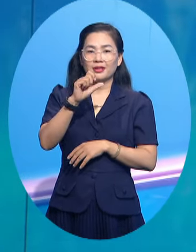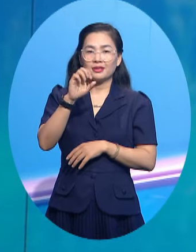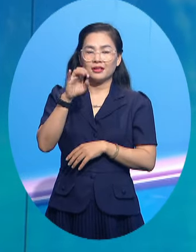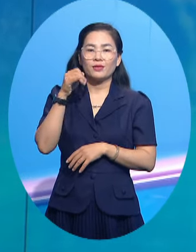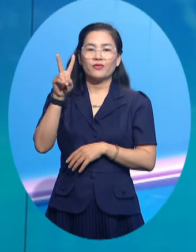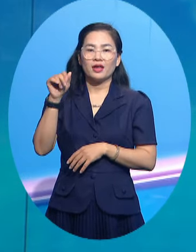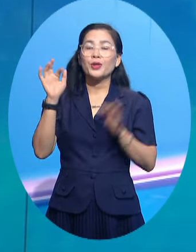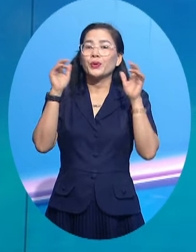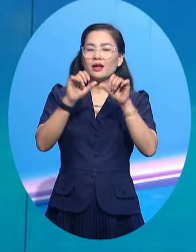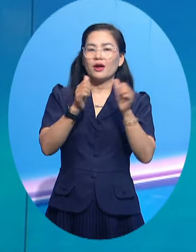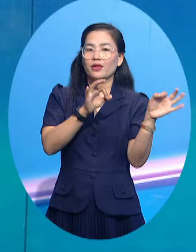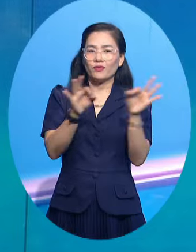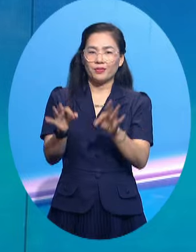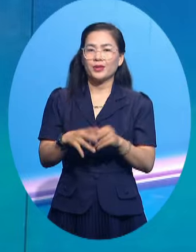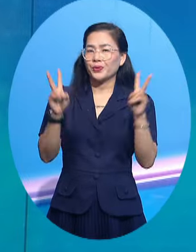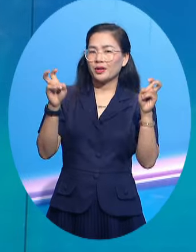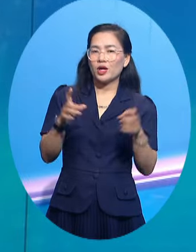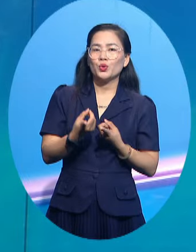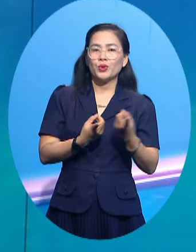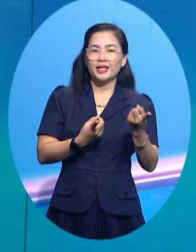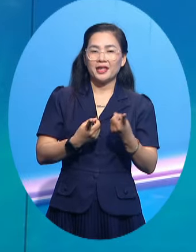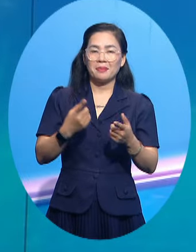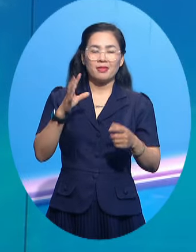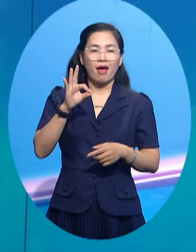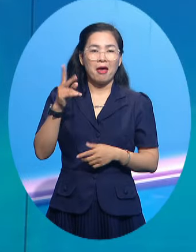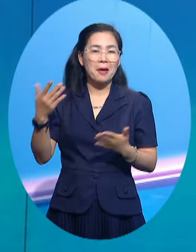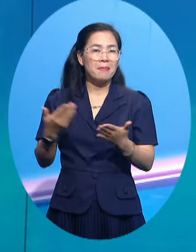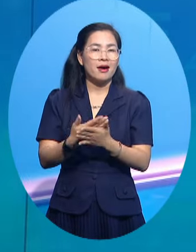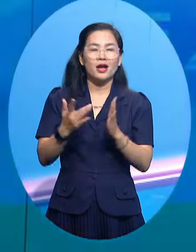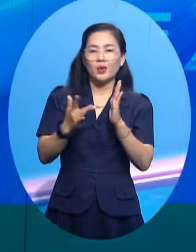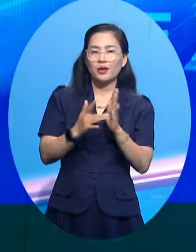Chí Minh với chủ đề Doanh nghiệp thế hệ mới, công nghệ song hành đam mê.